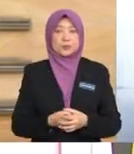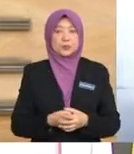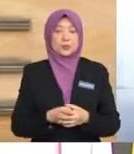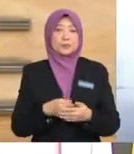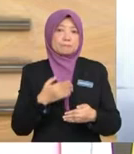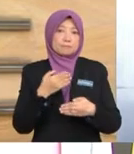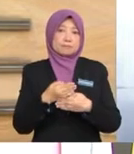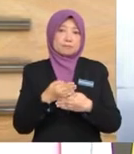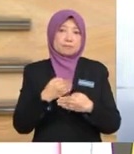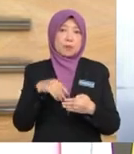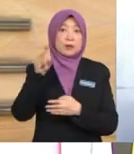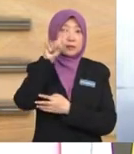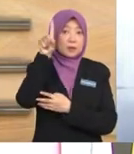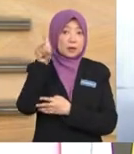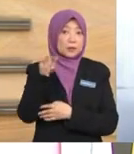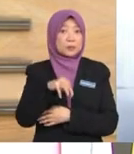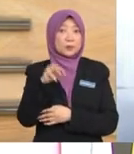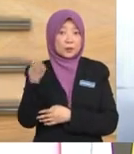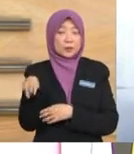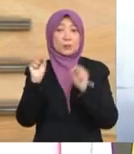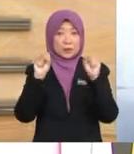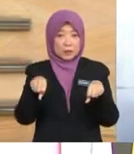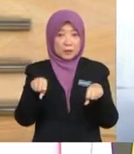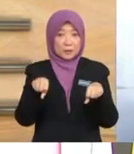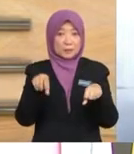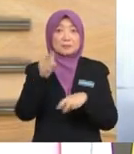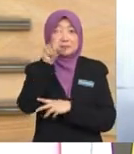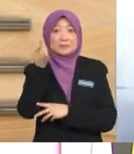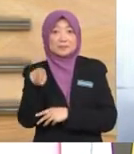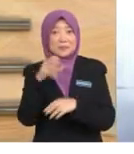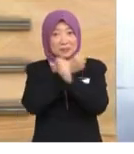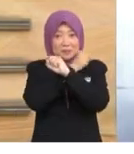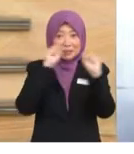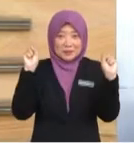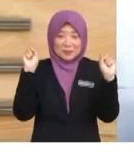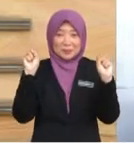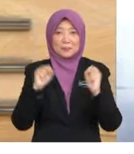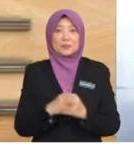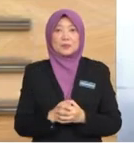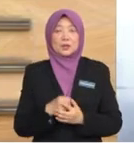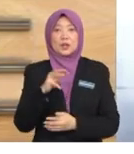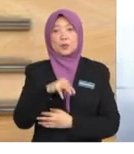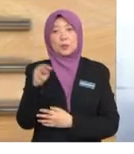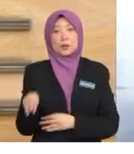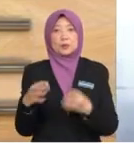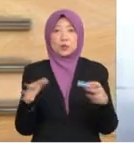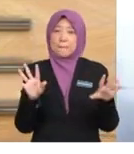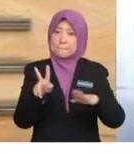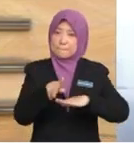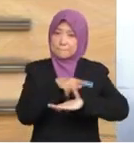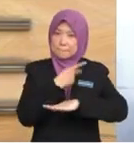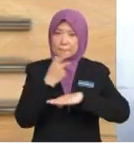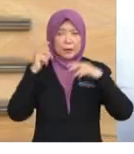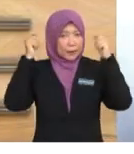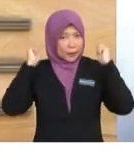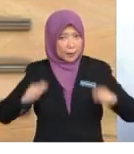tu kita tanya murid-murid dulu boleh? Boleh. Adik-adik bersedia? Okey, murid-murid semua dah pakai apron. Okey, seperti mana yang